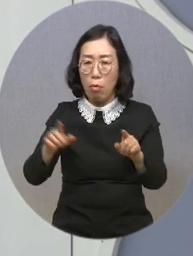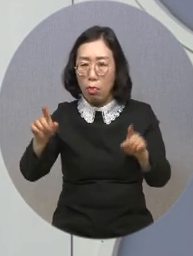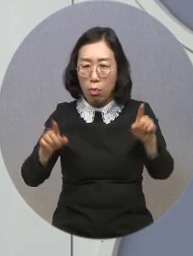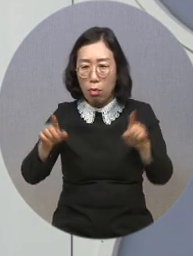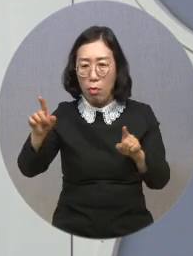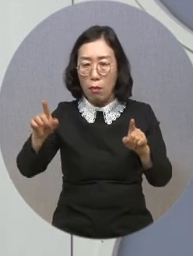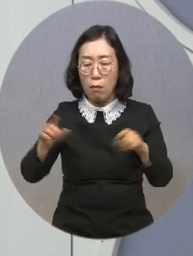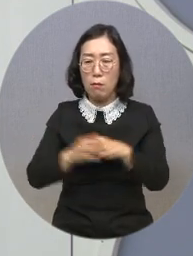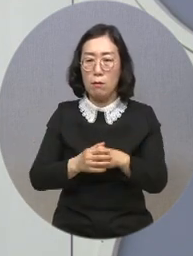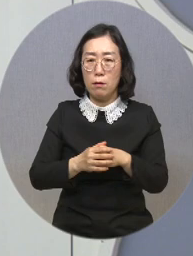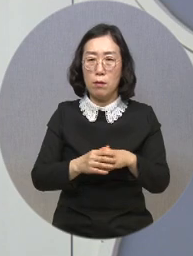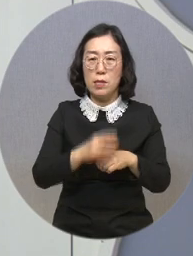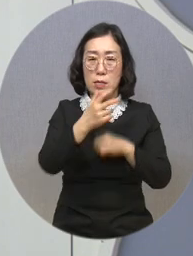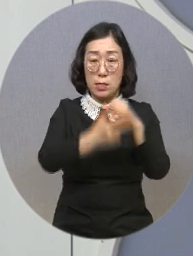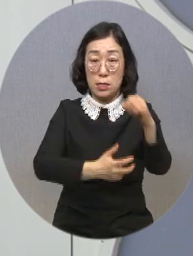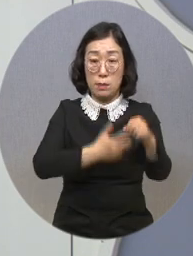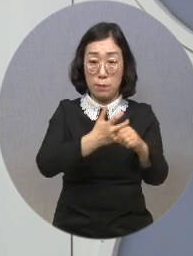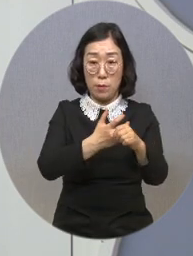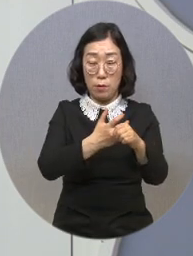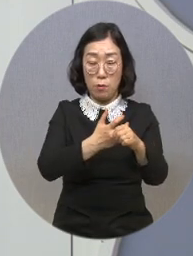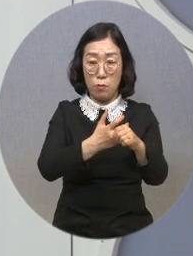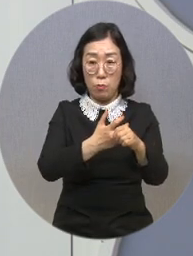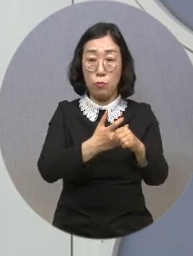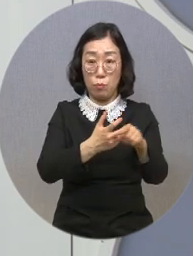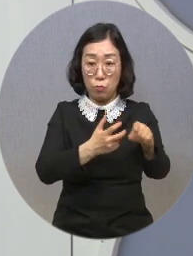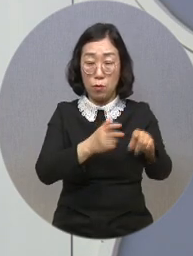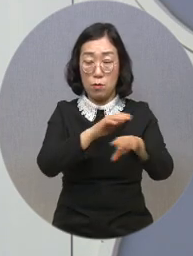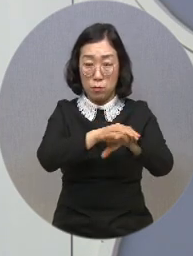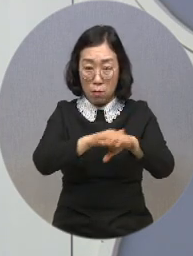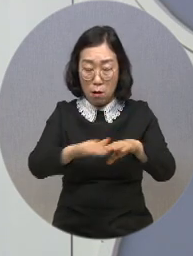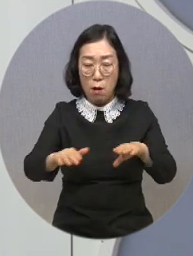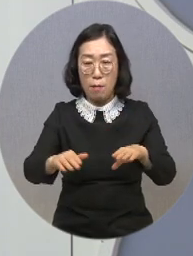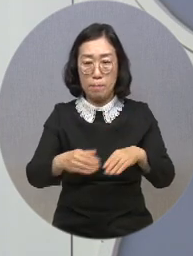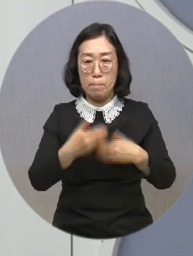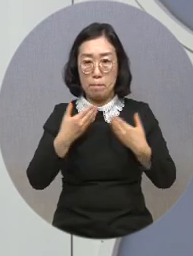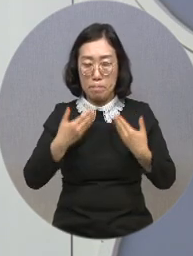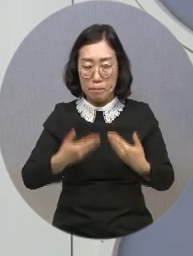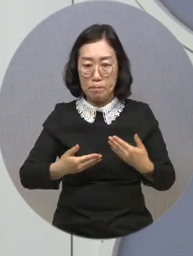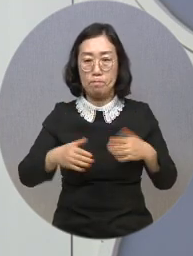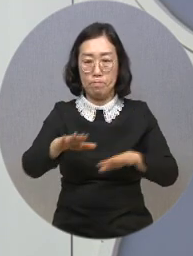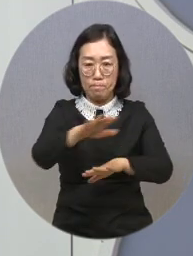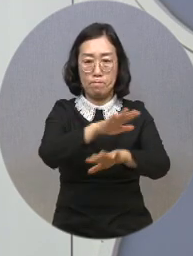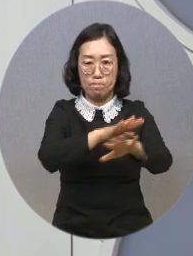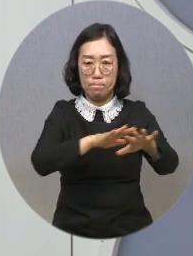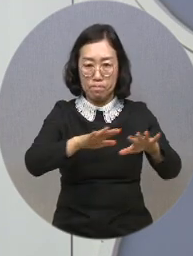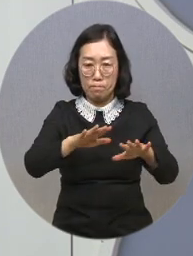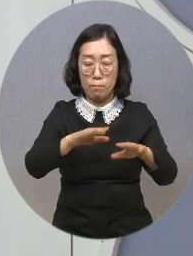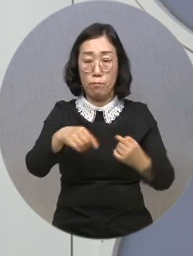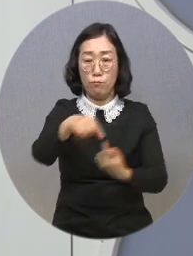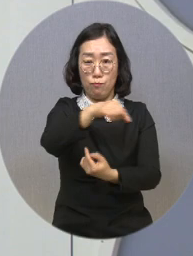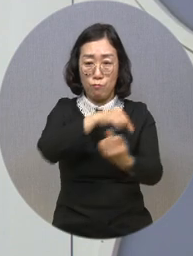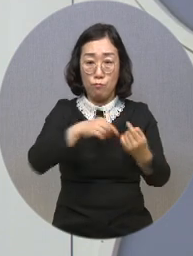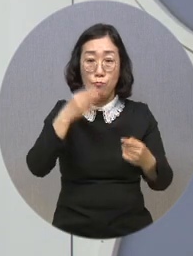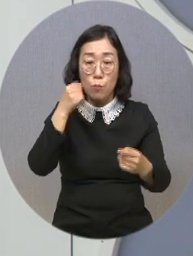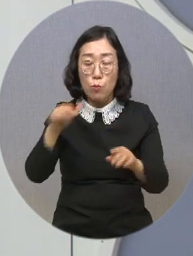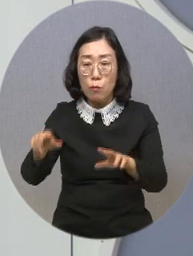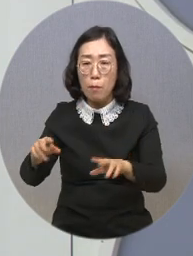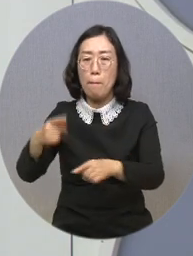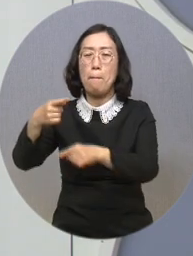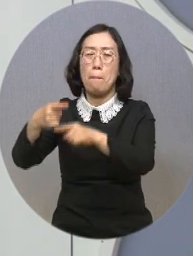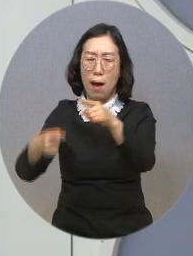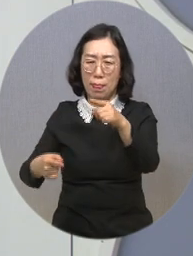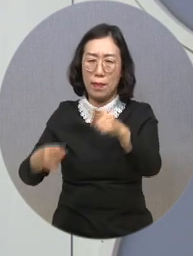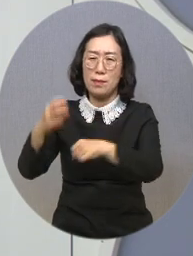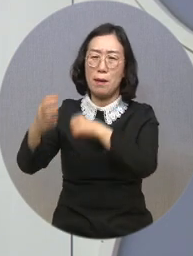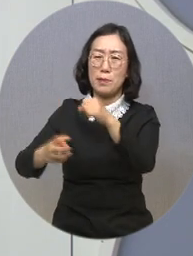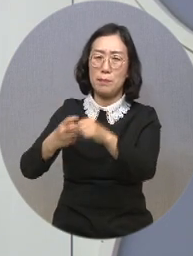선진국은 70년 했으니까 다 정비가 된 우리 이제 30년 했으니까 반밖에 안 됐거든요. 그래서 아직도